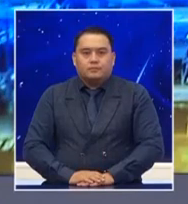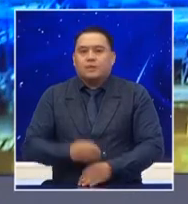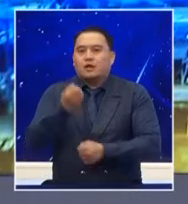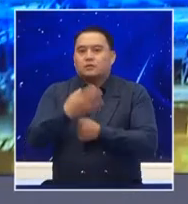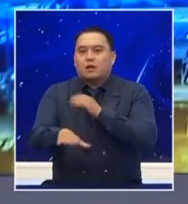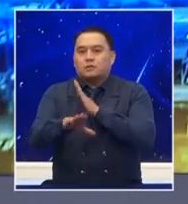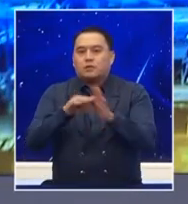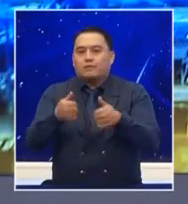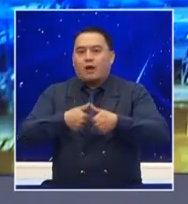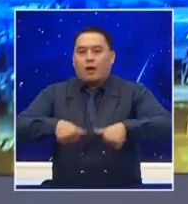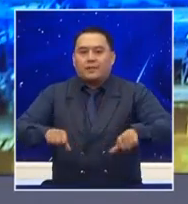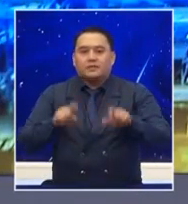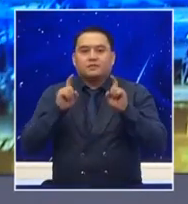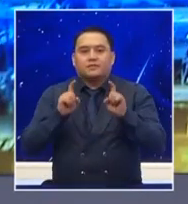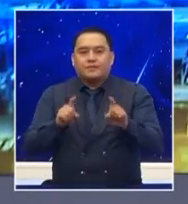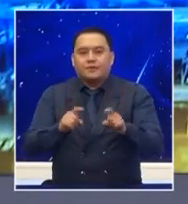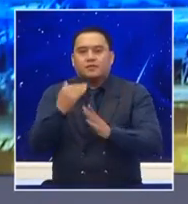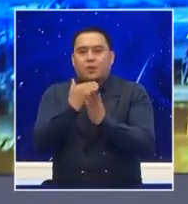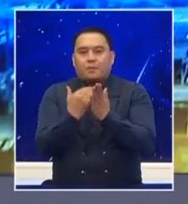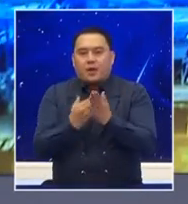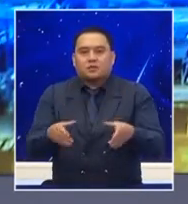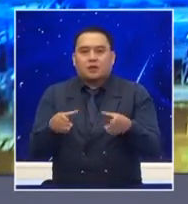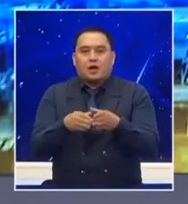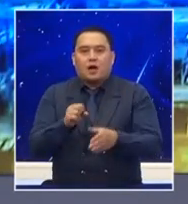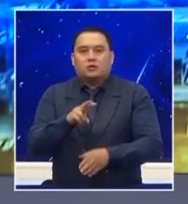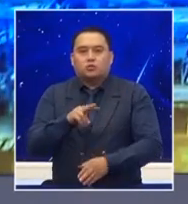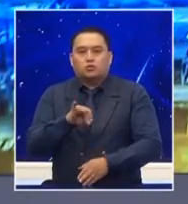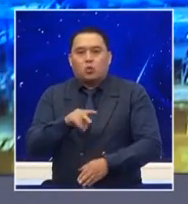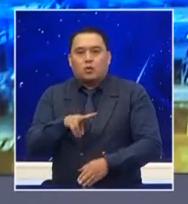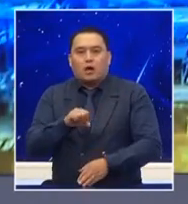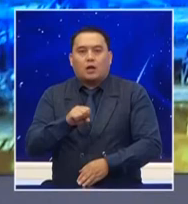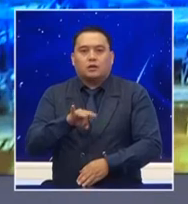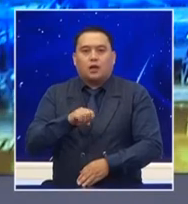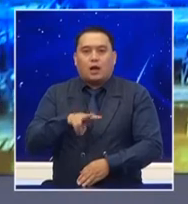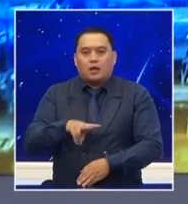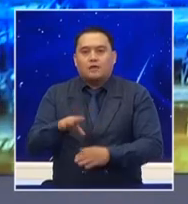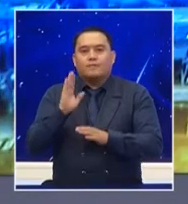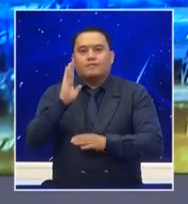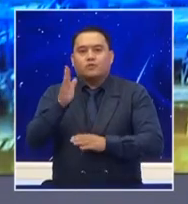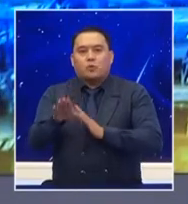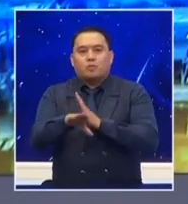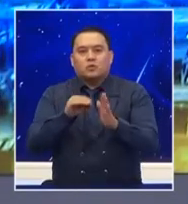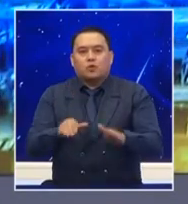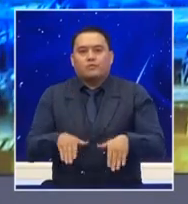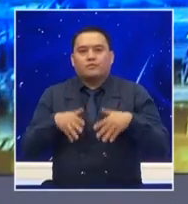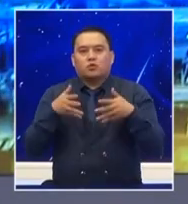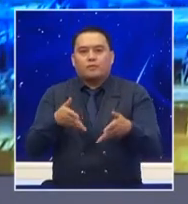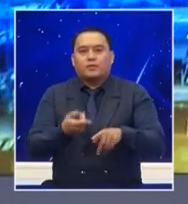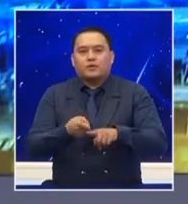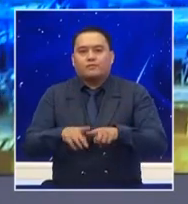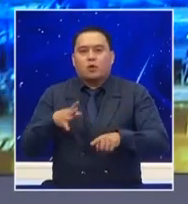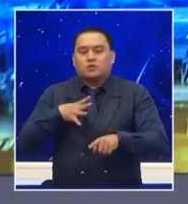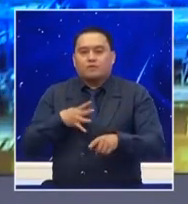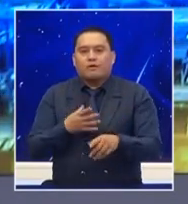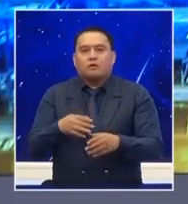Центральная избирательная комиссия зарегистрировала списки партий «Ак-Жол» и «Адал» на предстоящие выборы в Мажилис. Каждому из кандидатов